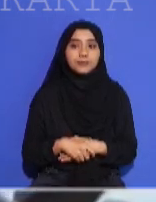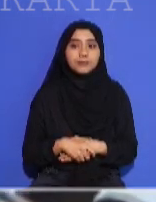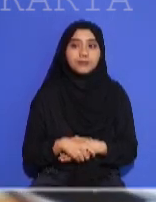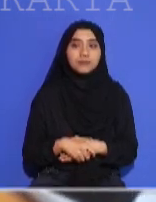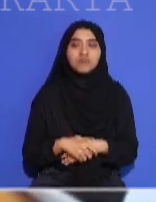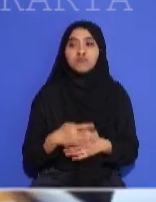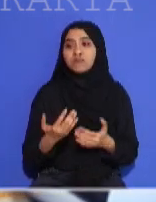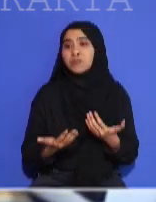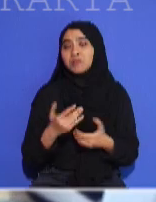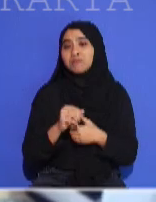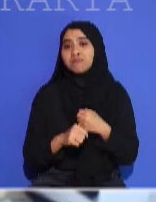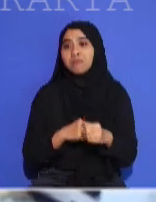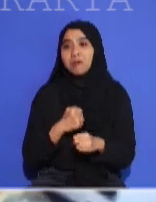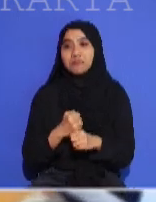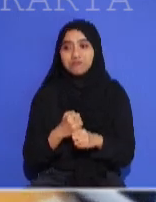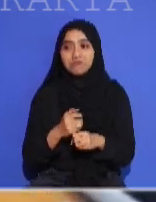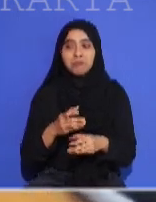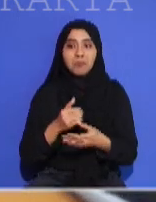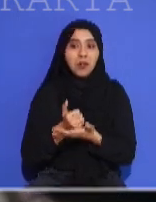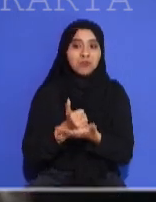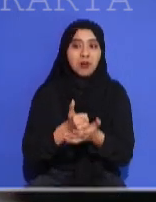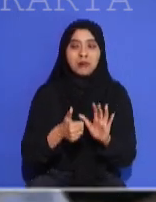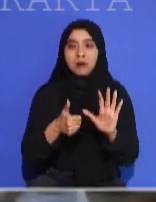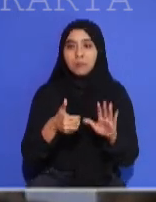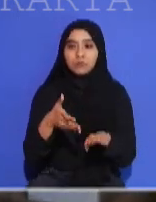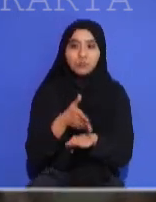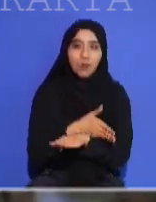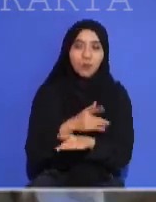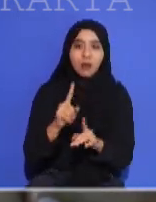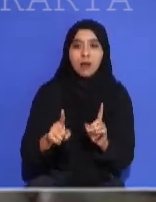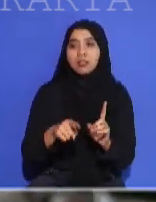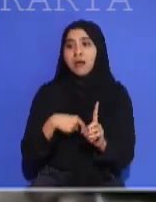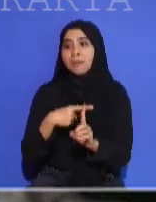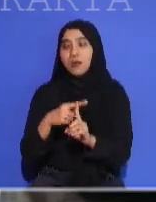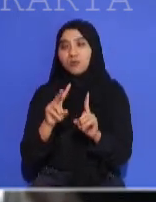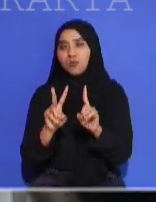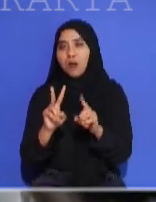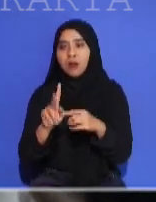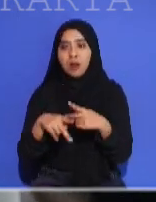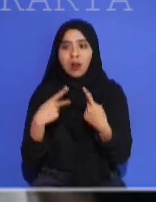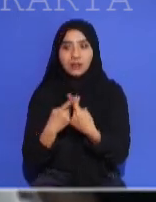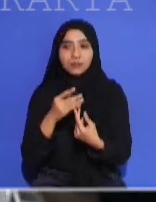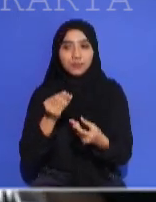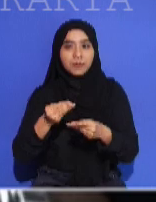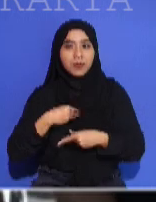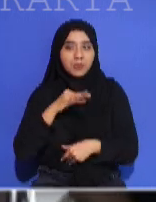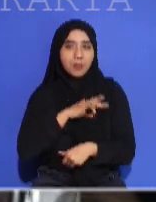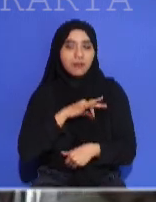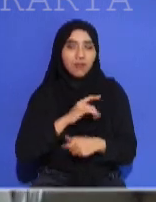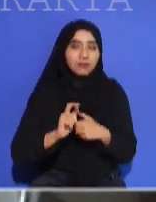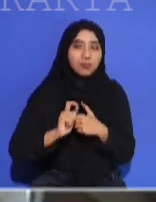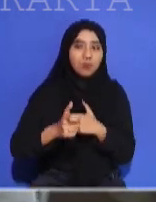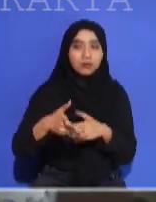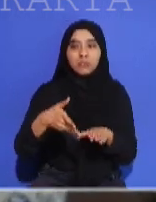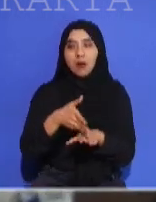tahap ke-6 lalu, jumlah keluarga penerima manfaat ada penambahan 2 keluarga penerima manfaat. Dalam prosesnya, awal